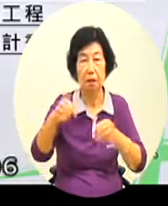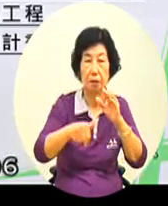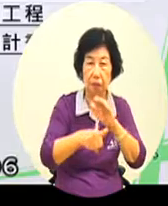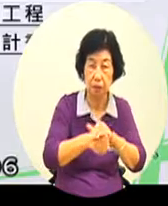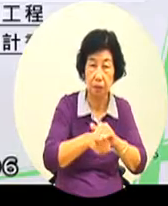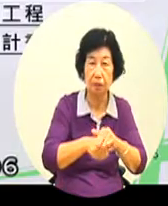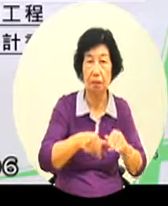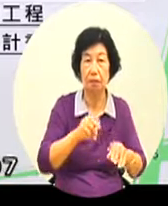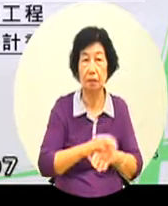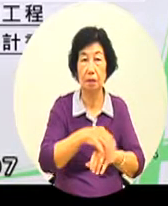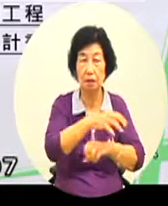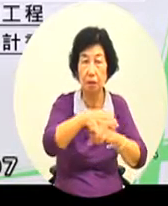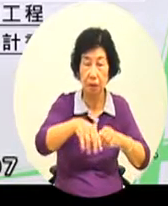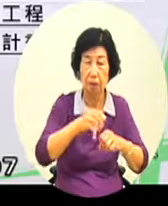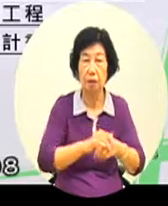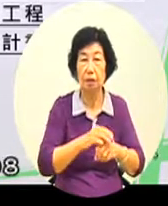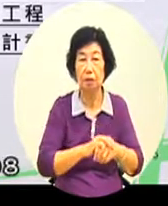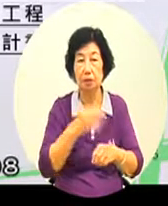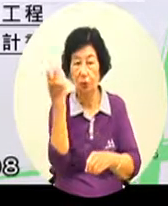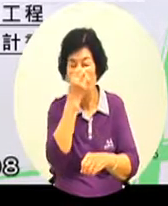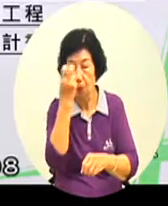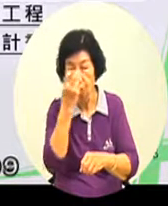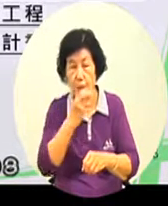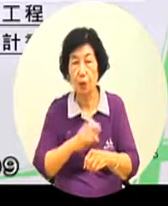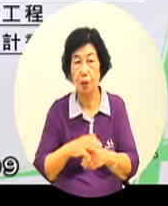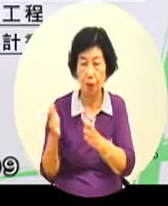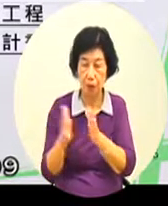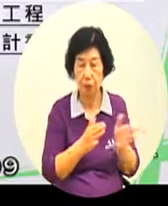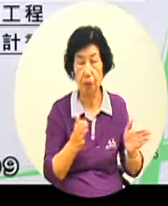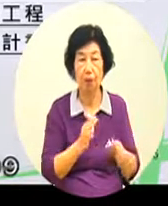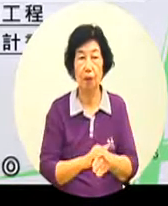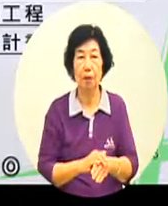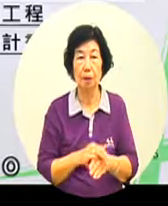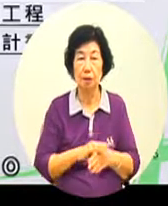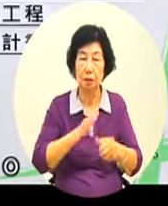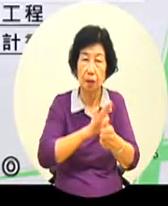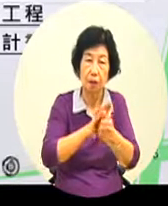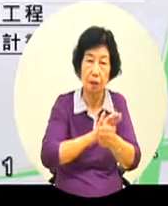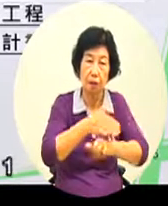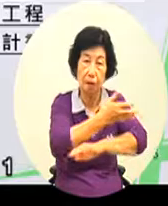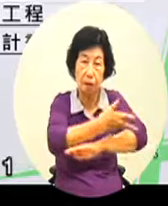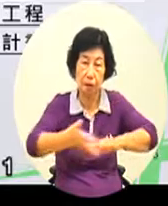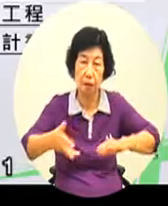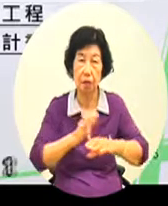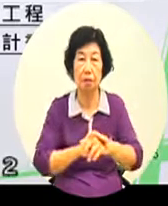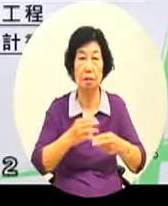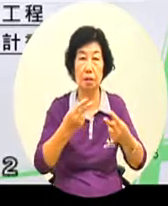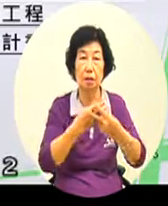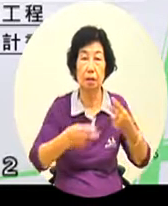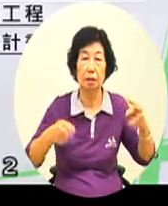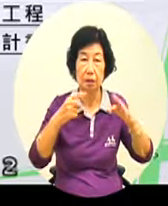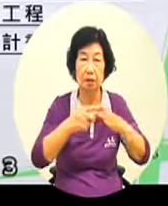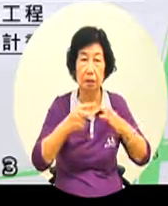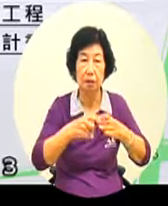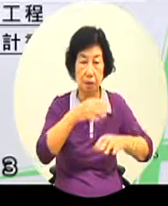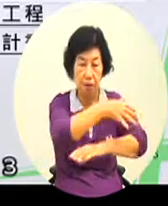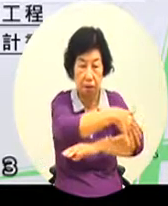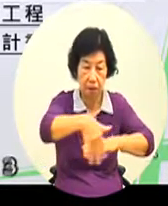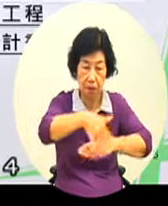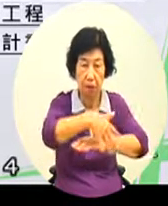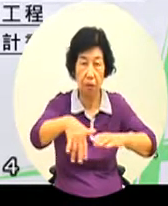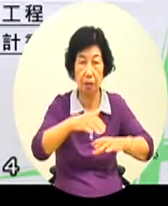境营造调查，那以及目前在爱河畔的客家文化走廊，这个都已经陆续